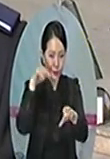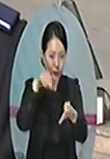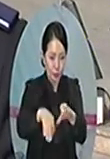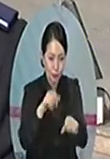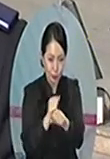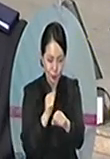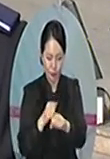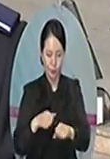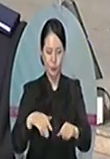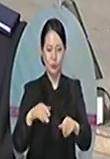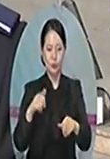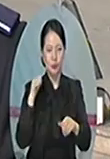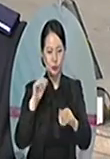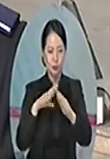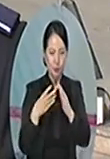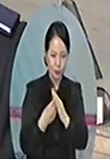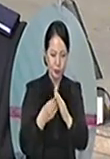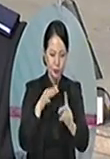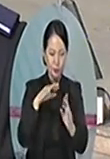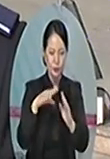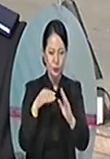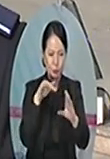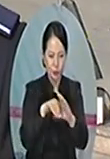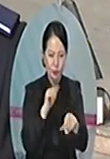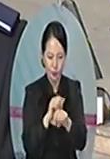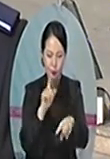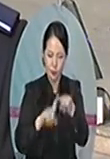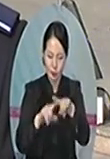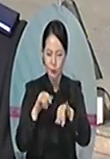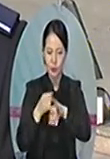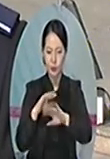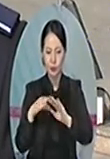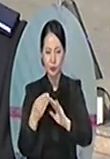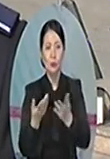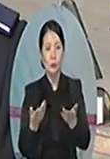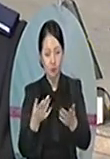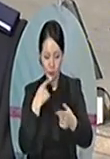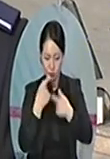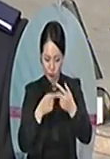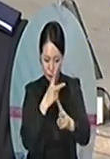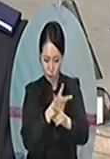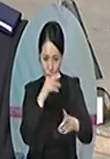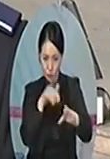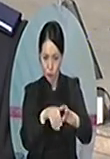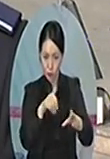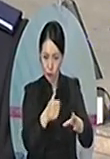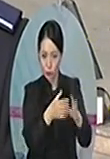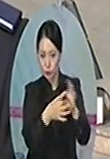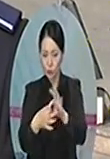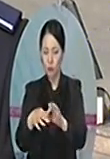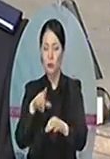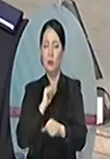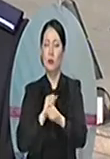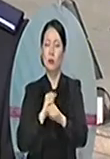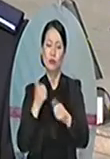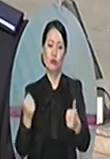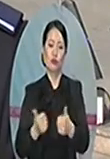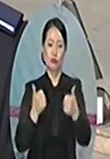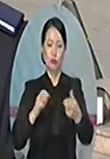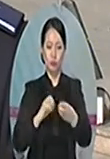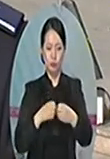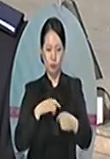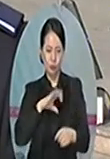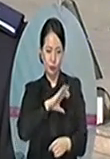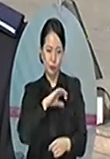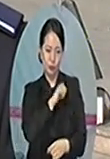нөхцөл ар гэрийг нь үртлийн хуульчлагч өгсөн учраас энэ албан агч албан үүргээ чирэгдлэгүү нэг